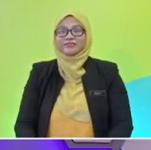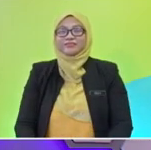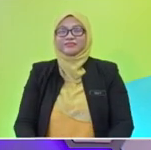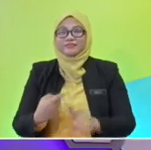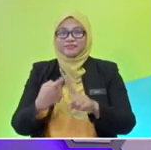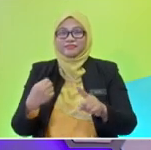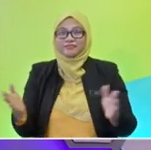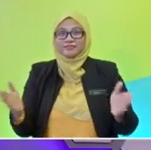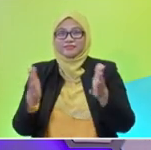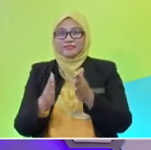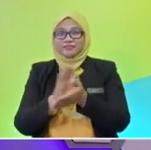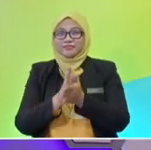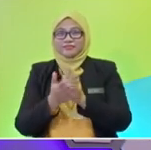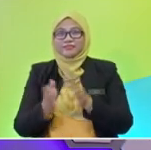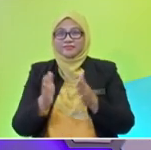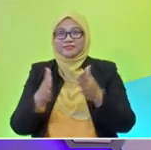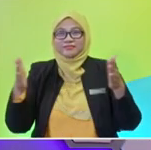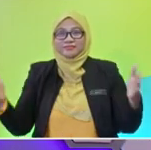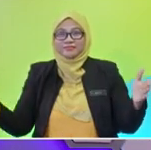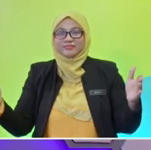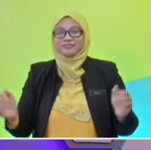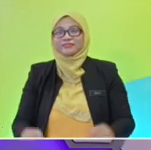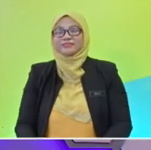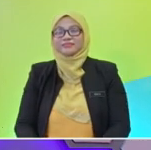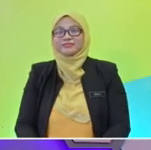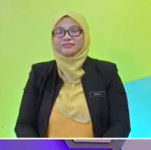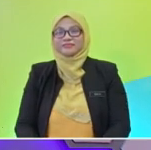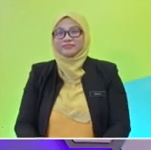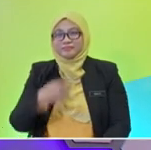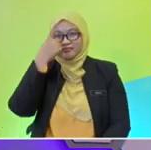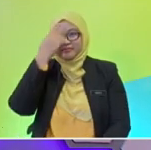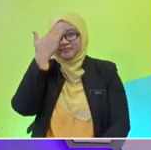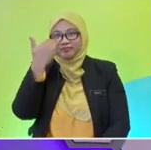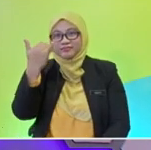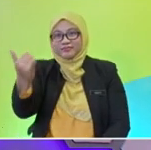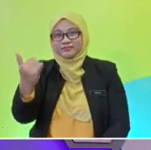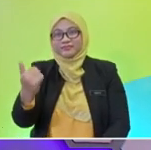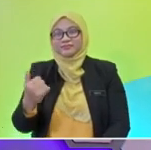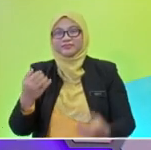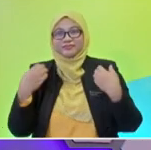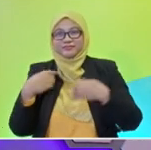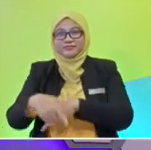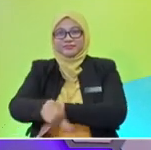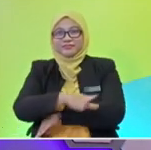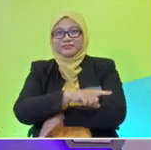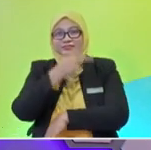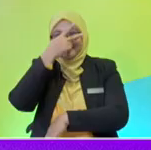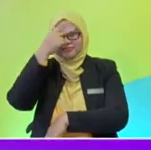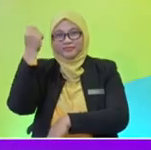pelabuhan pelabuhan menjadi kerajaan untuk apa dia berada di provinsi pantai untuk hubungan jarak